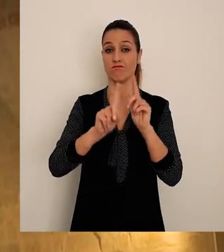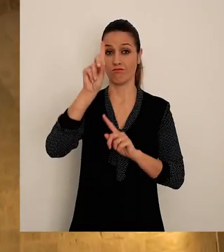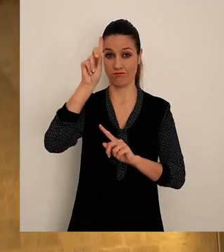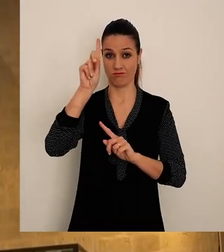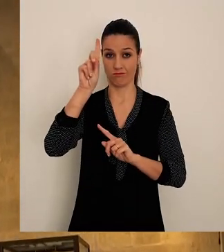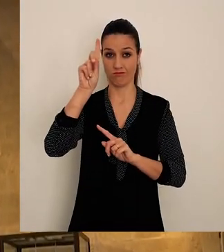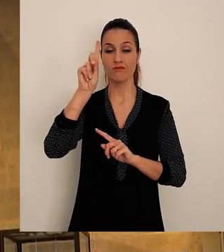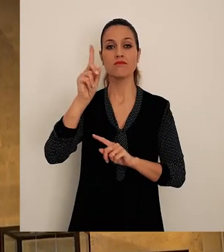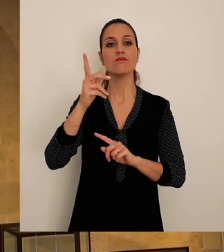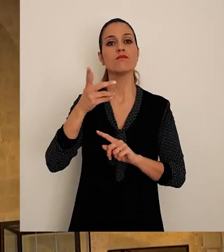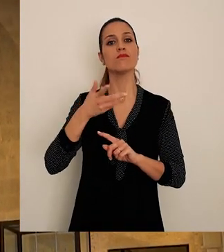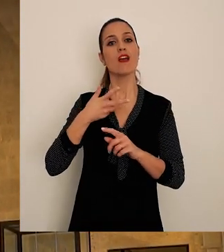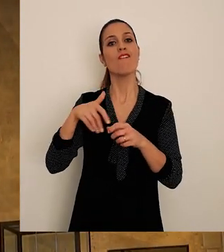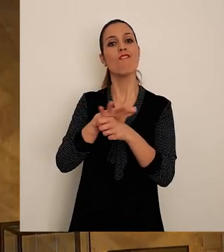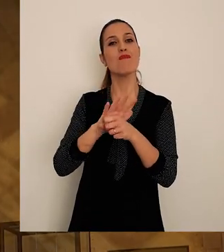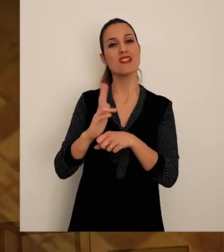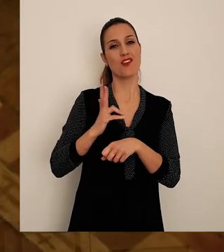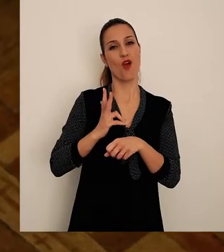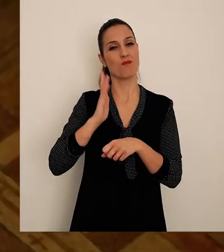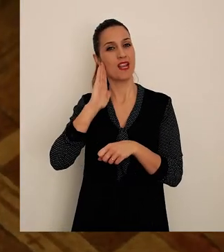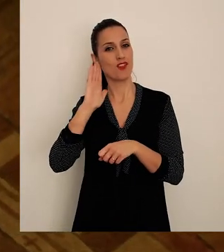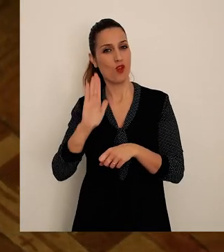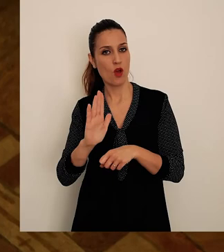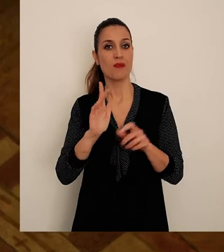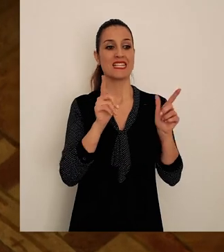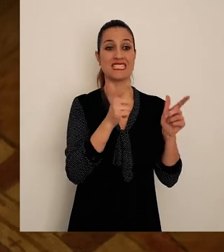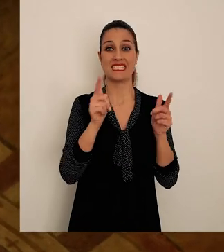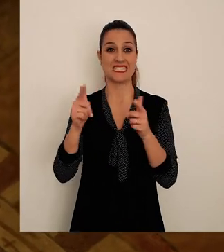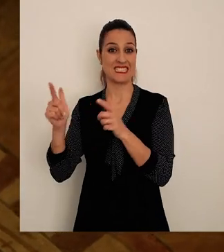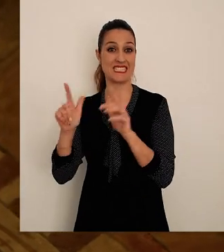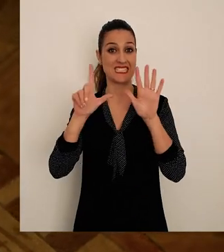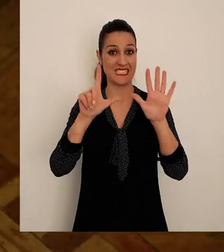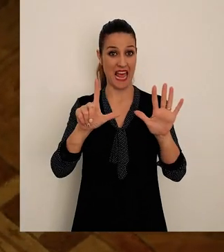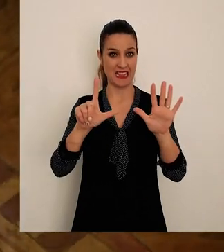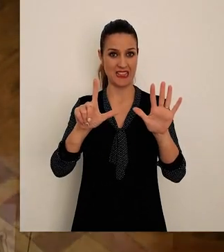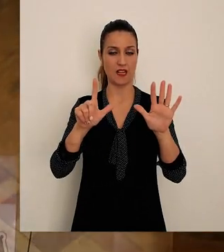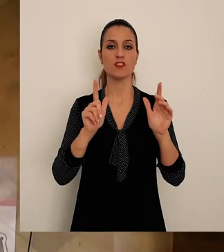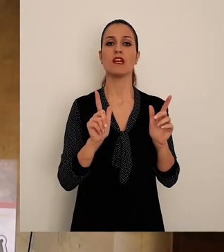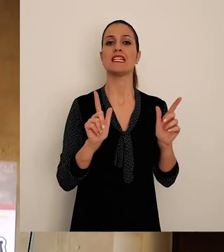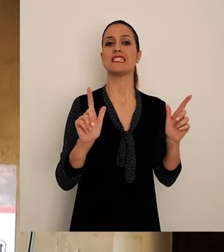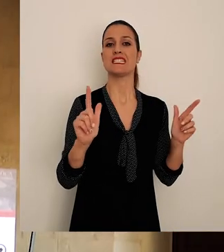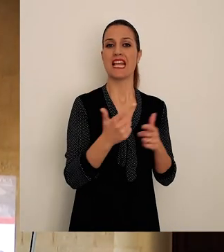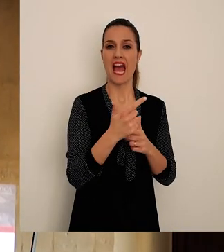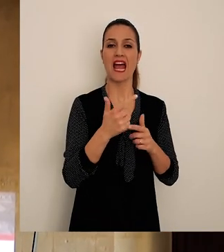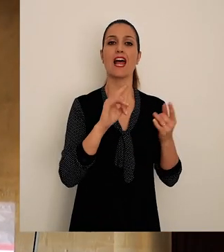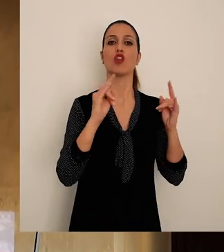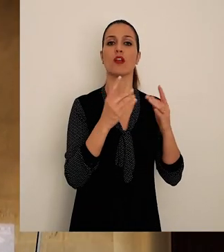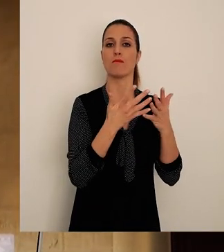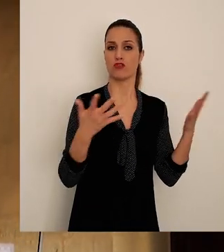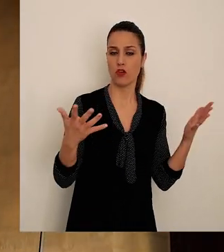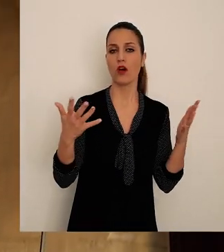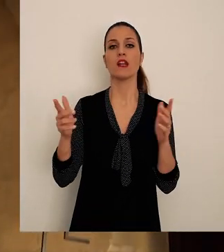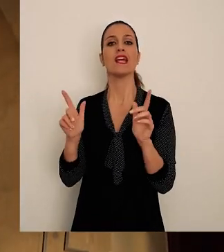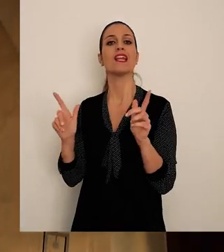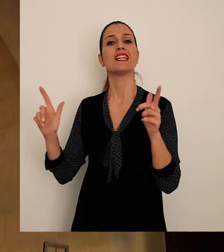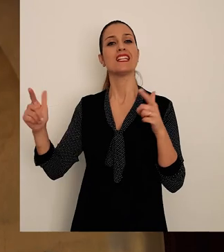Al piano superiore era adibita la dimora gentilizia, suddivisa in 7 camere, tra le quali la cosiddetta sala della torre maggiore e la